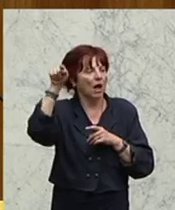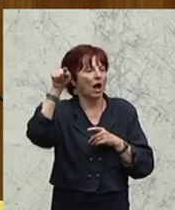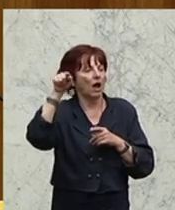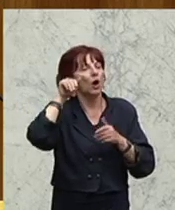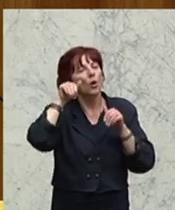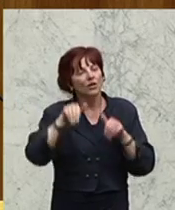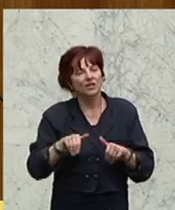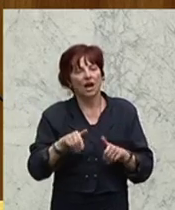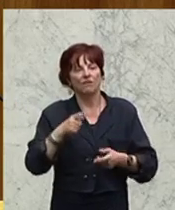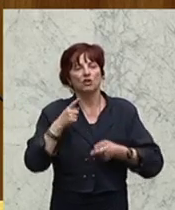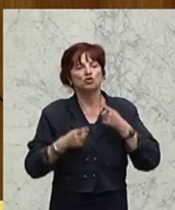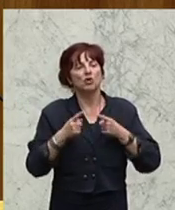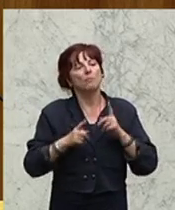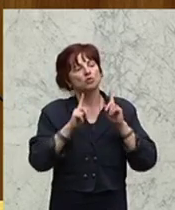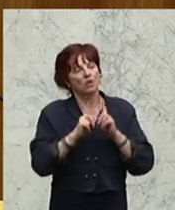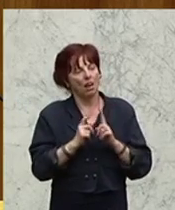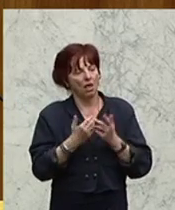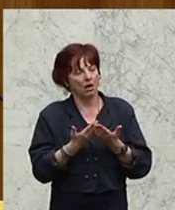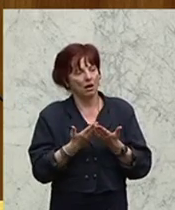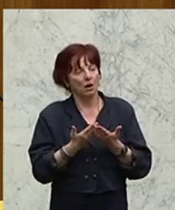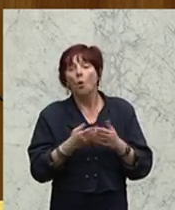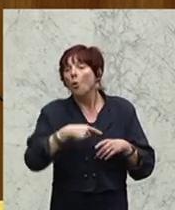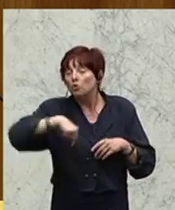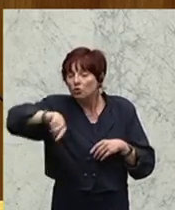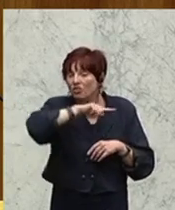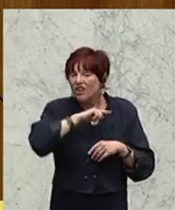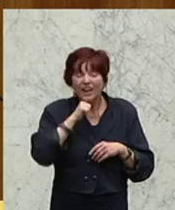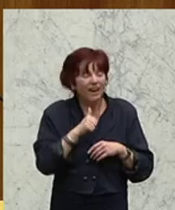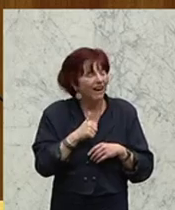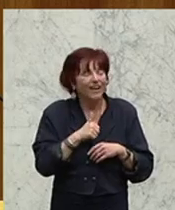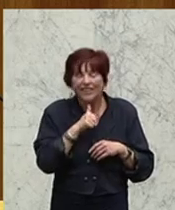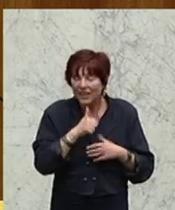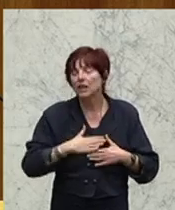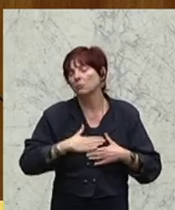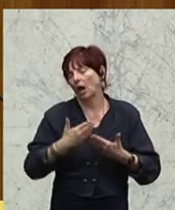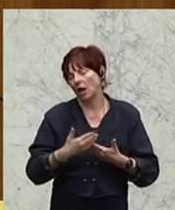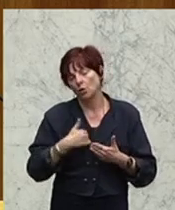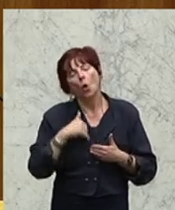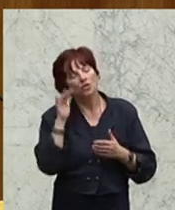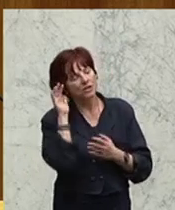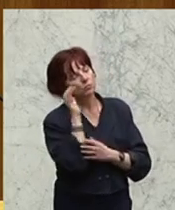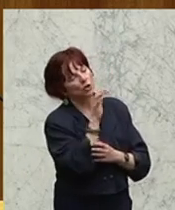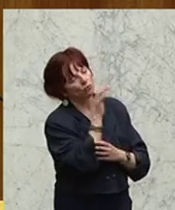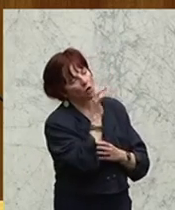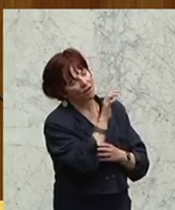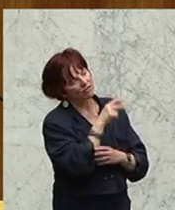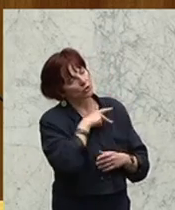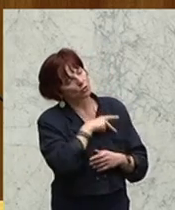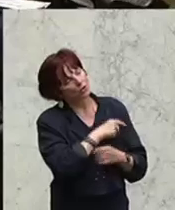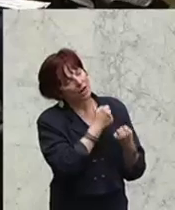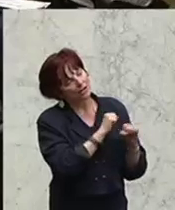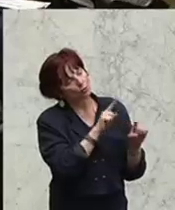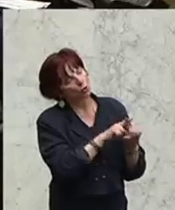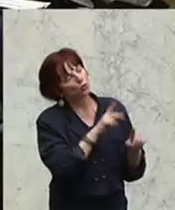diesem Planeten, nach wie vor. Und wir sind nicht im Ansatz bereit, und das kreide ich den Sozialdemokraten und den Konservativen an, wir sind